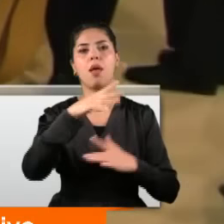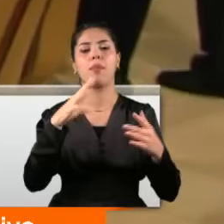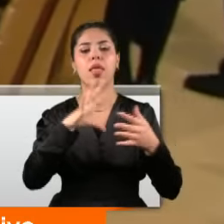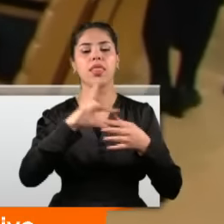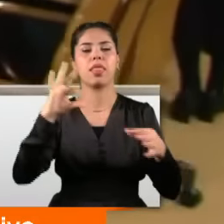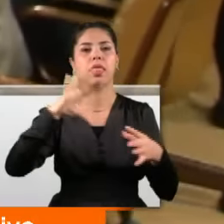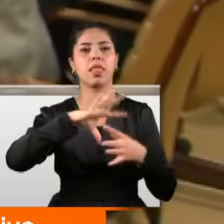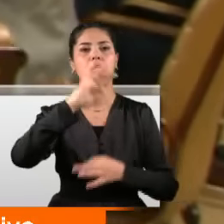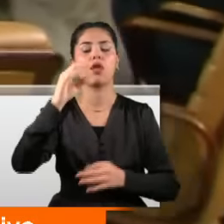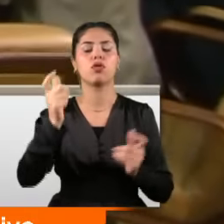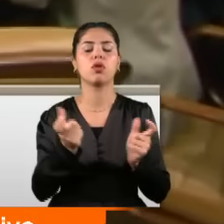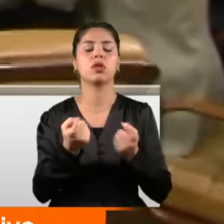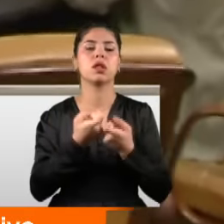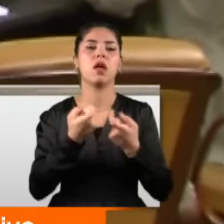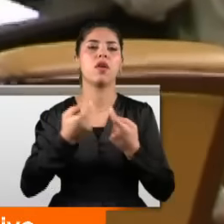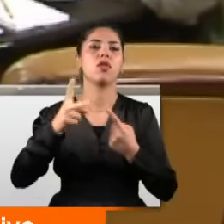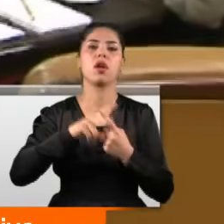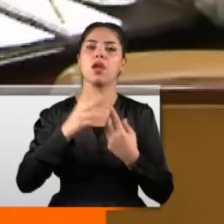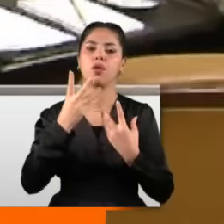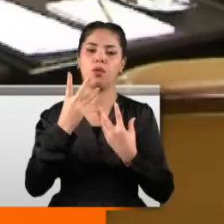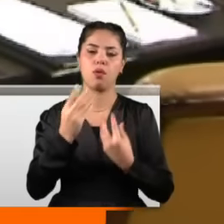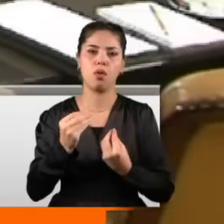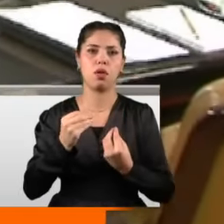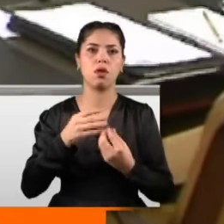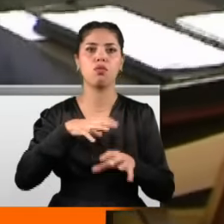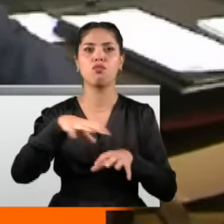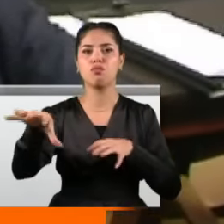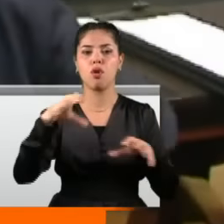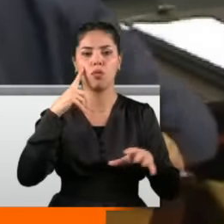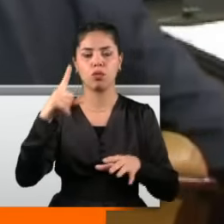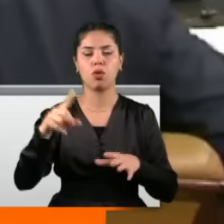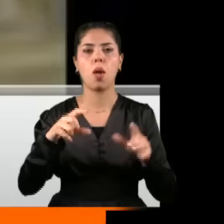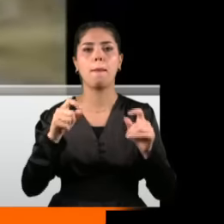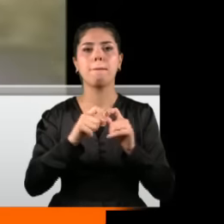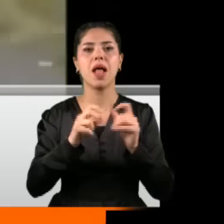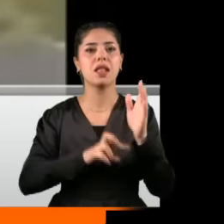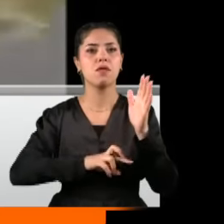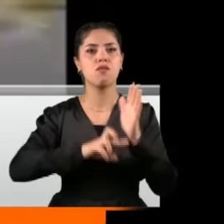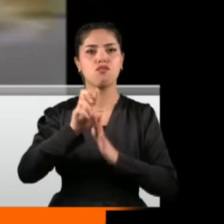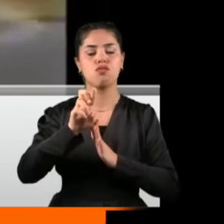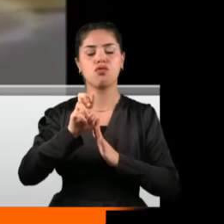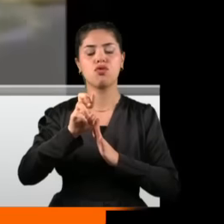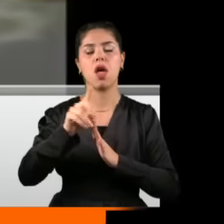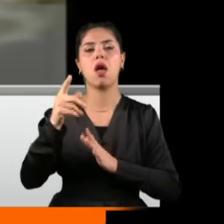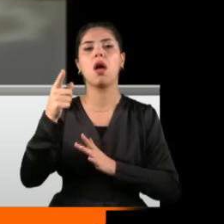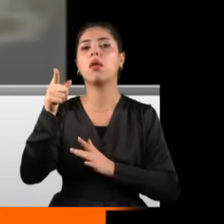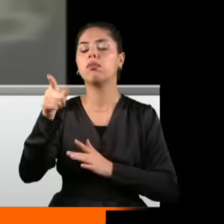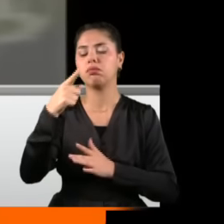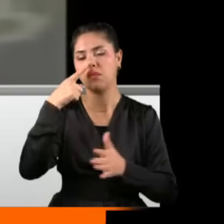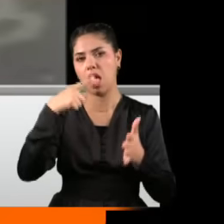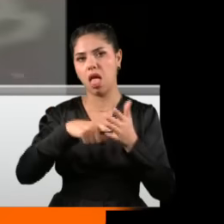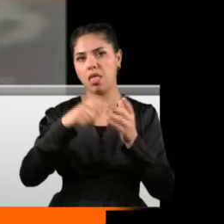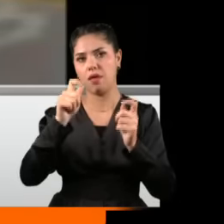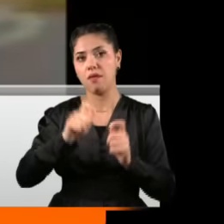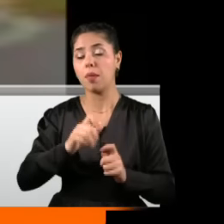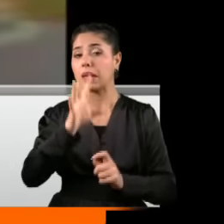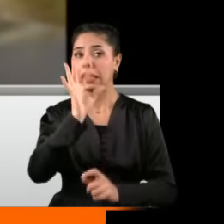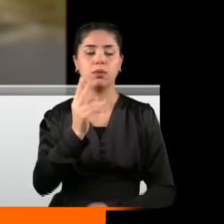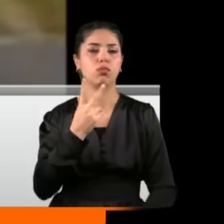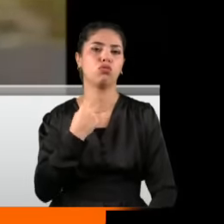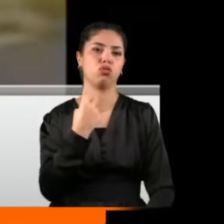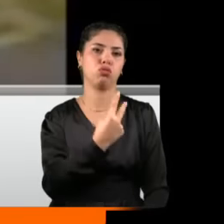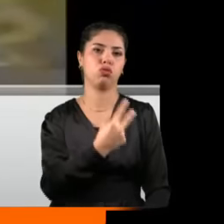Rusya bir de Ukrayna'ya ilk kez kıtalar arası balistik füze fırlattı. Серег, хуреново знает, мы, наверное, сейчас ломанемся